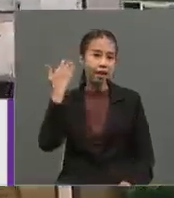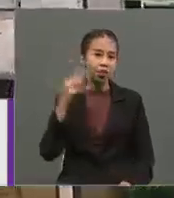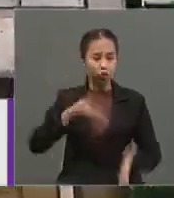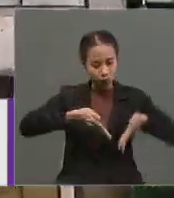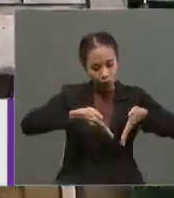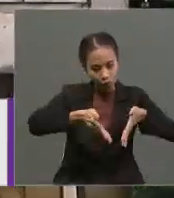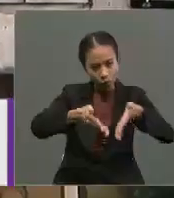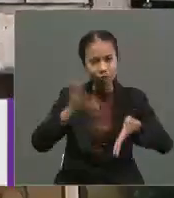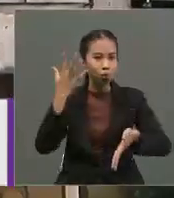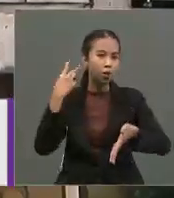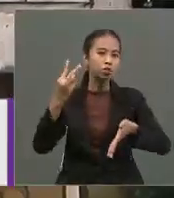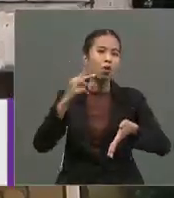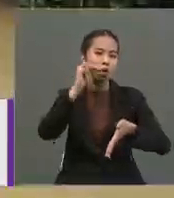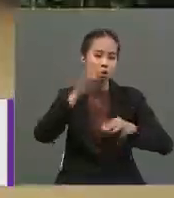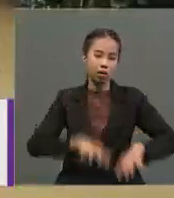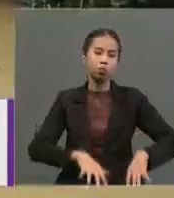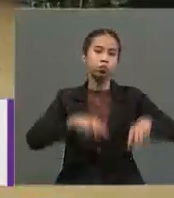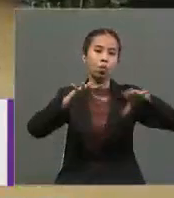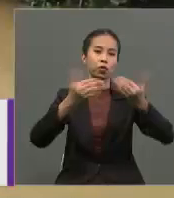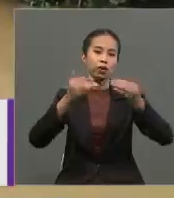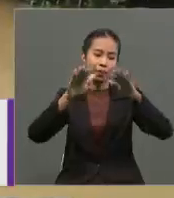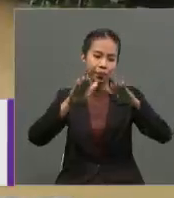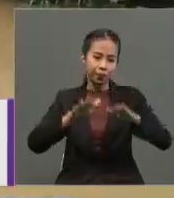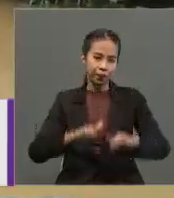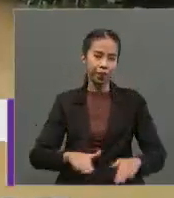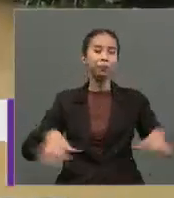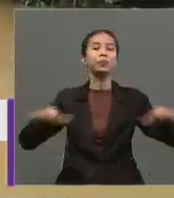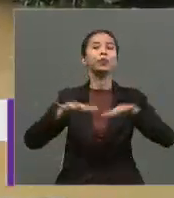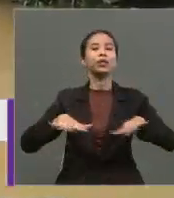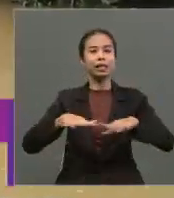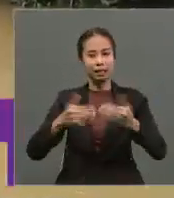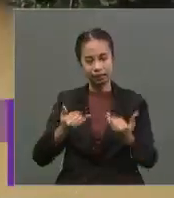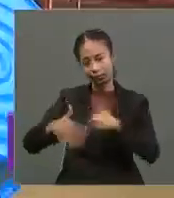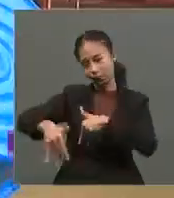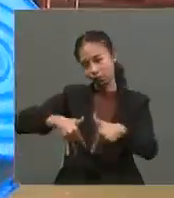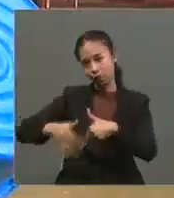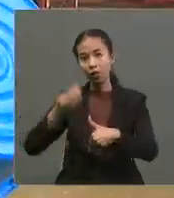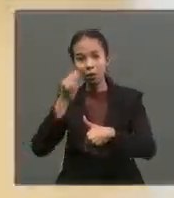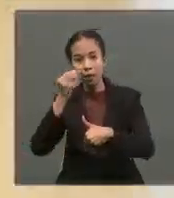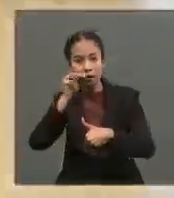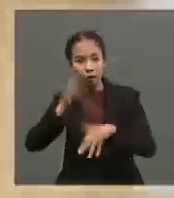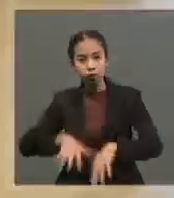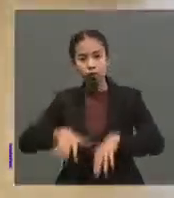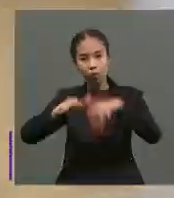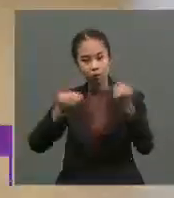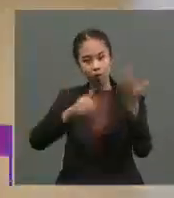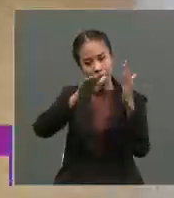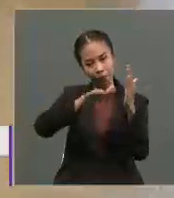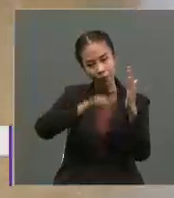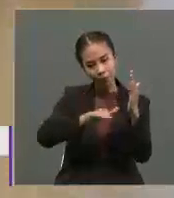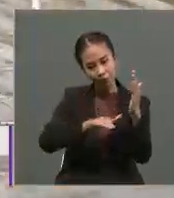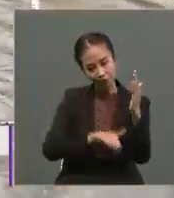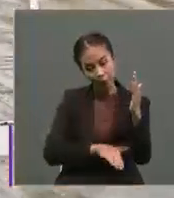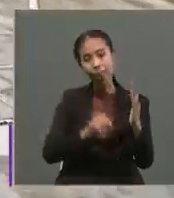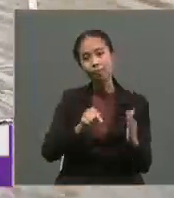สายต่างๆเมื่อ2วันก่อนกลับเข้าสู่ภาวะปกติบ้านเรือนประชาชนที่ถูกน้ำท่วมน้ำก็เริ่มที่จะลดระดับลงเ